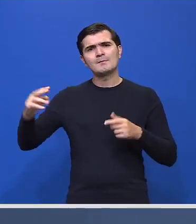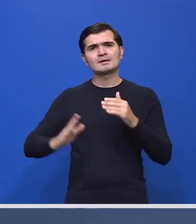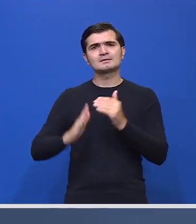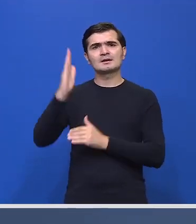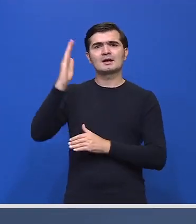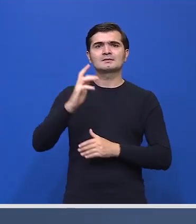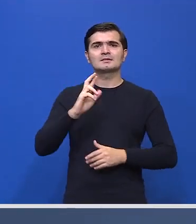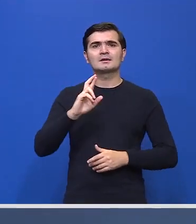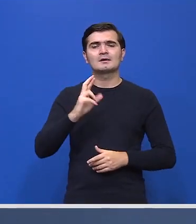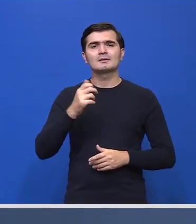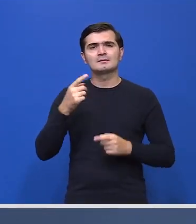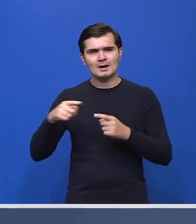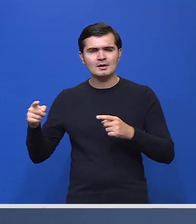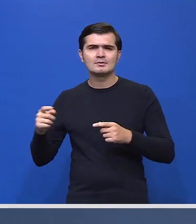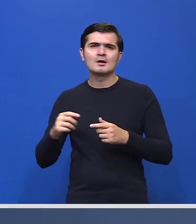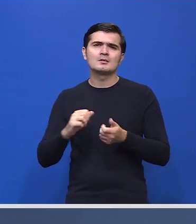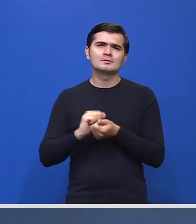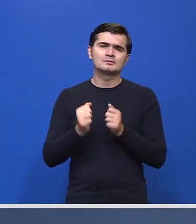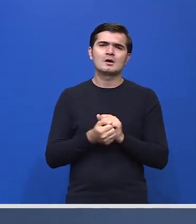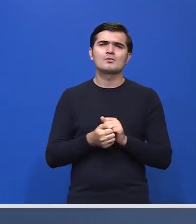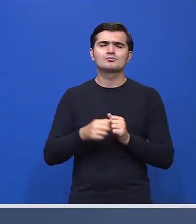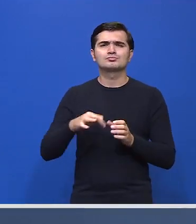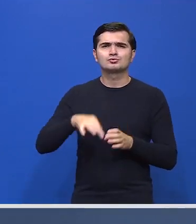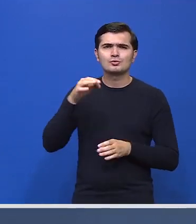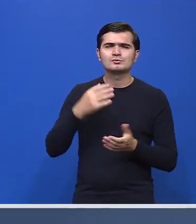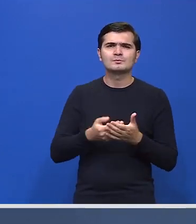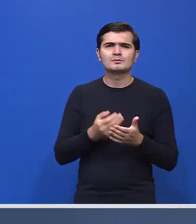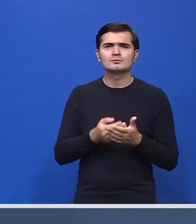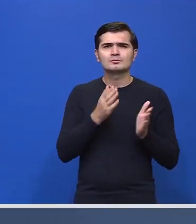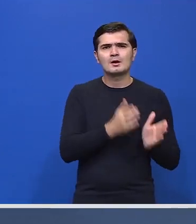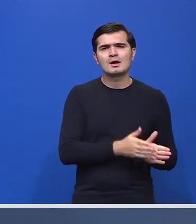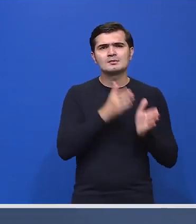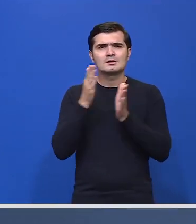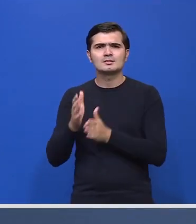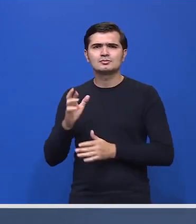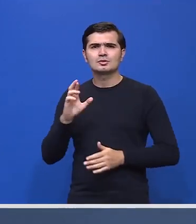soluțiile de restructurare, soluții de trecere de pe robor și